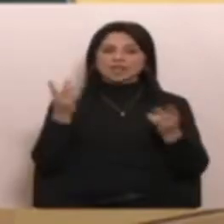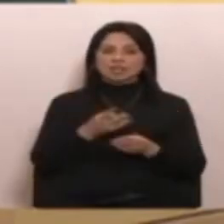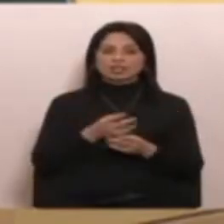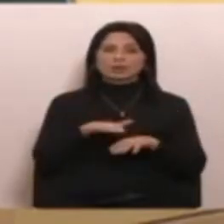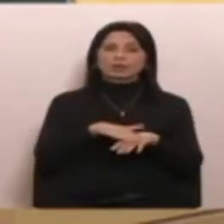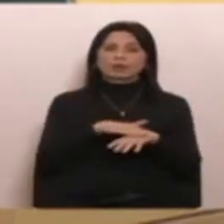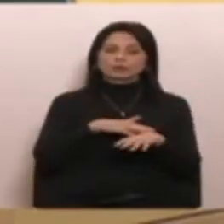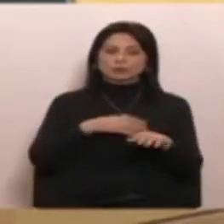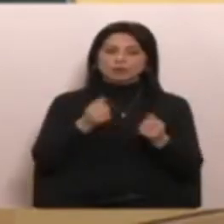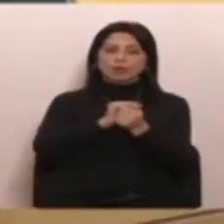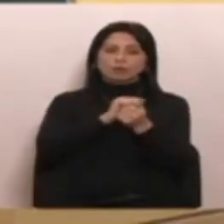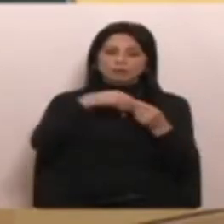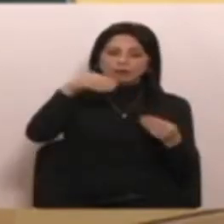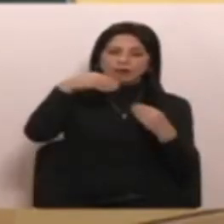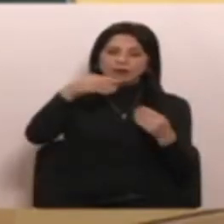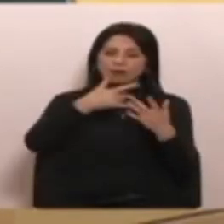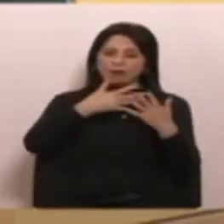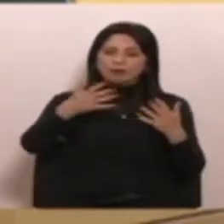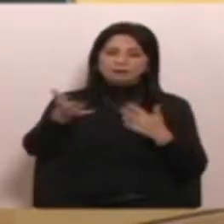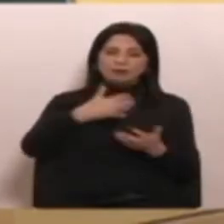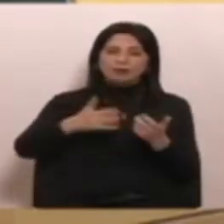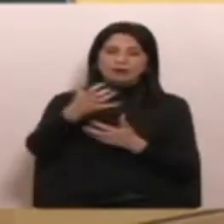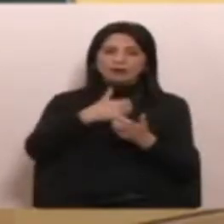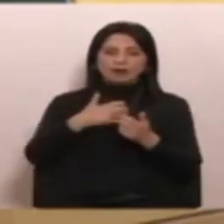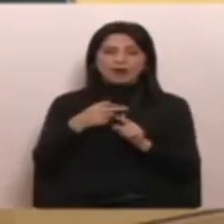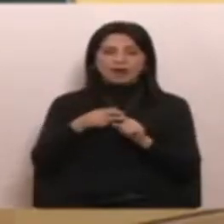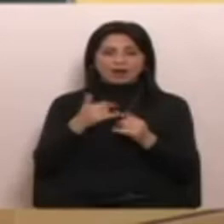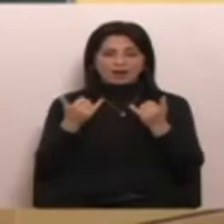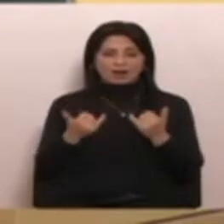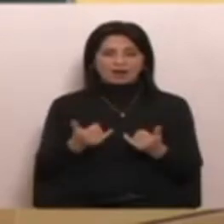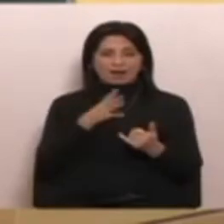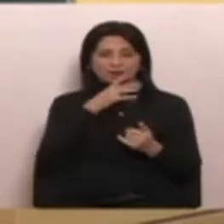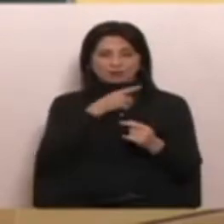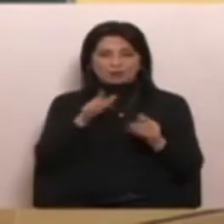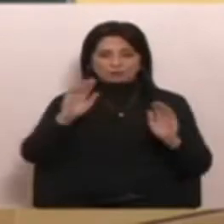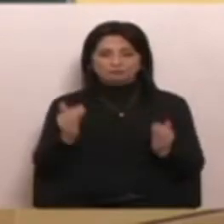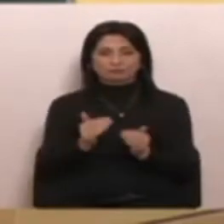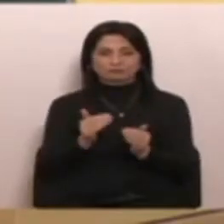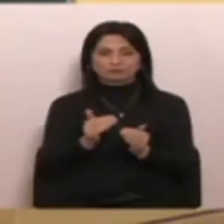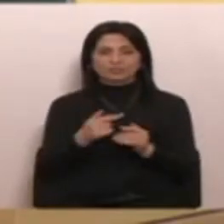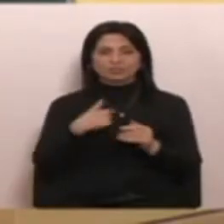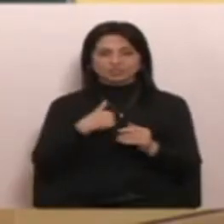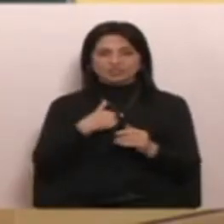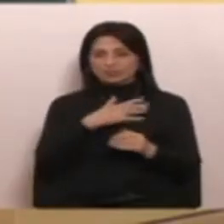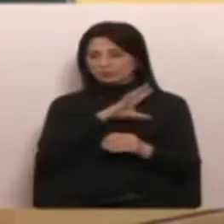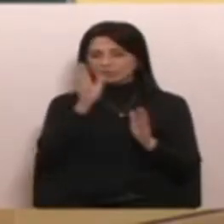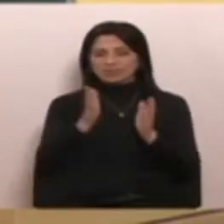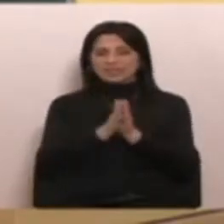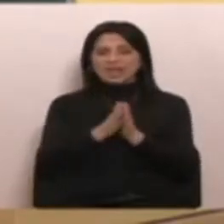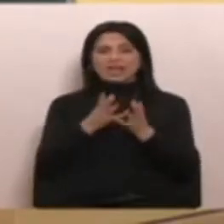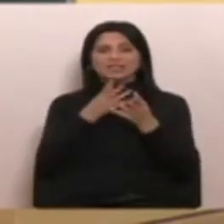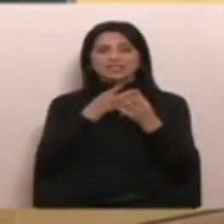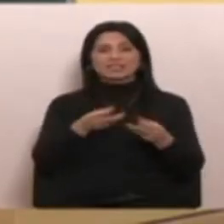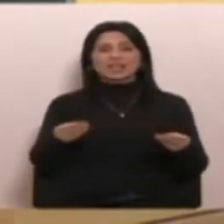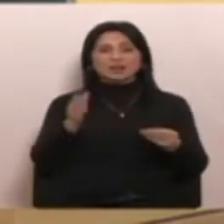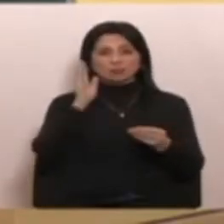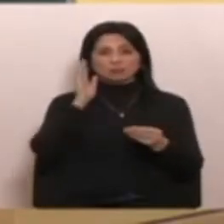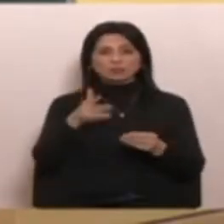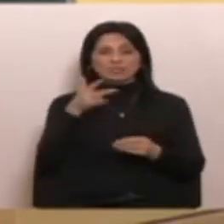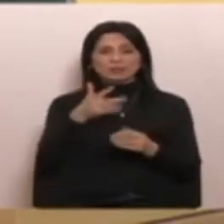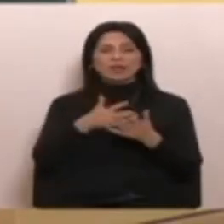ხანგრძლივი ბიუროკრატიული პროცედურები და ეს არის ძალიან მნიშვნელოვანი, რომ ამ სექტორში გაისა ჩვენ მთლიანობაში ველოდებით 3000-ზე